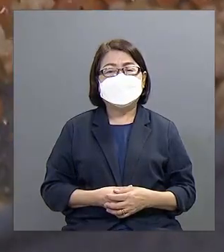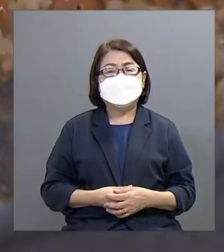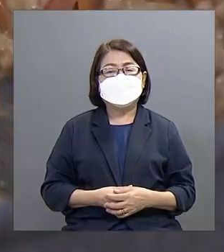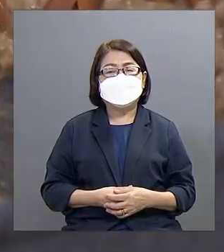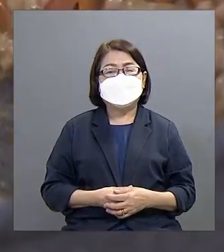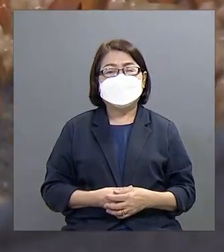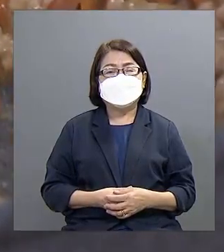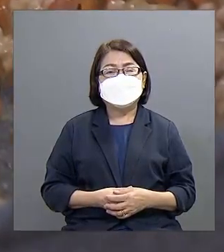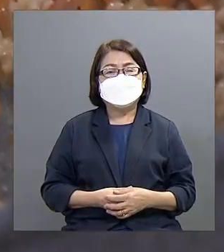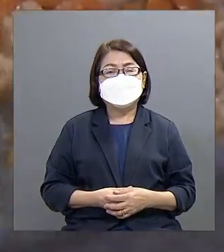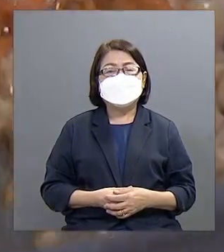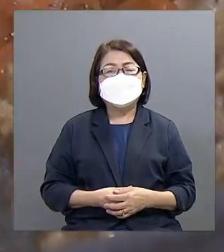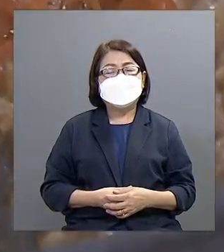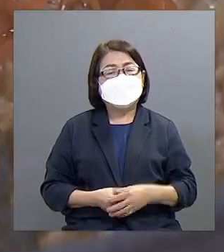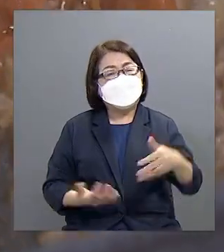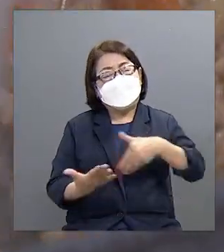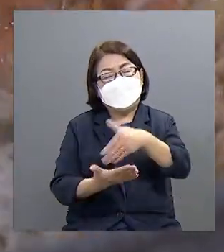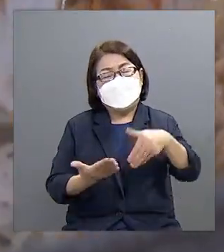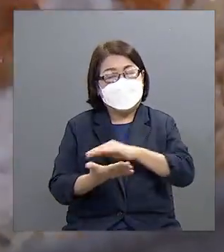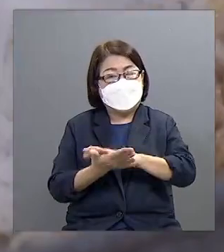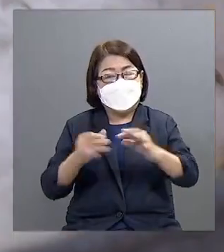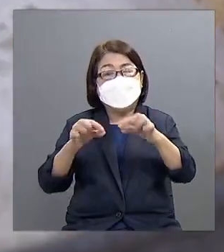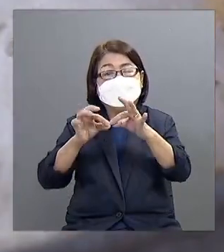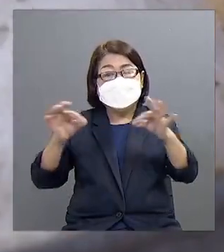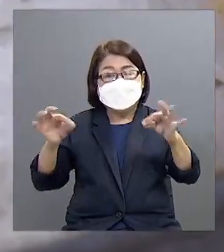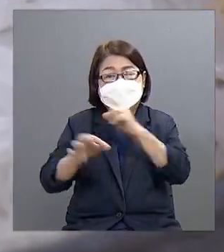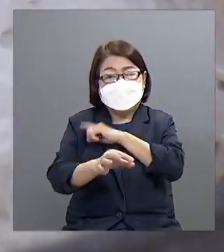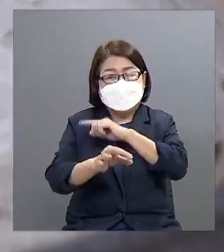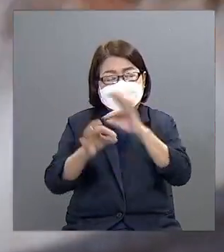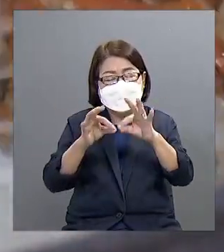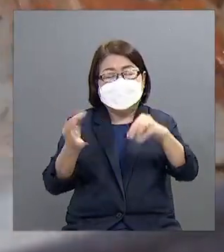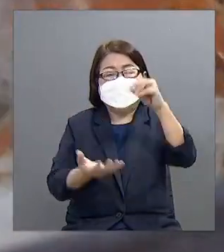ผัดให้เข้ากันดีแล้วก็ใส่วุ้นเส้นลงไปเลยค่ะ